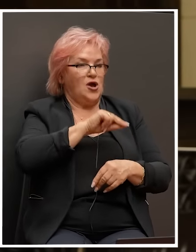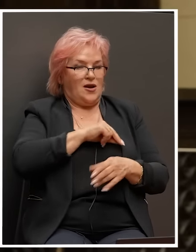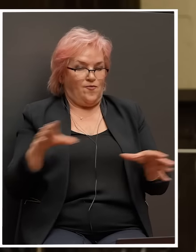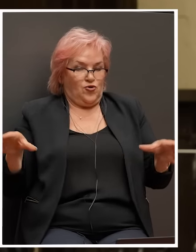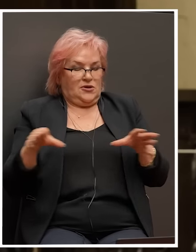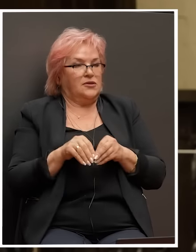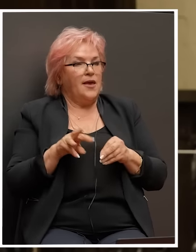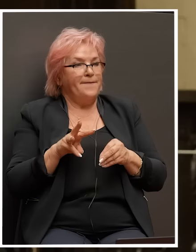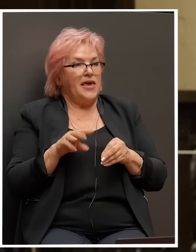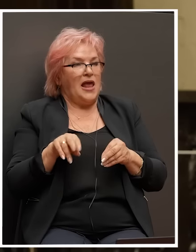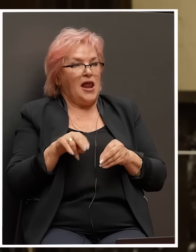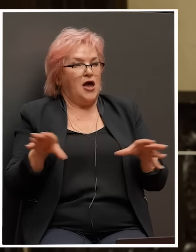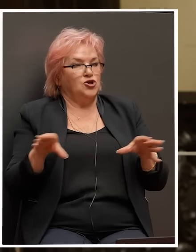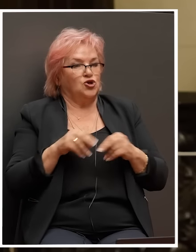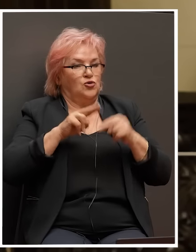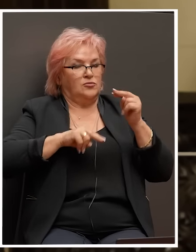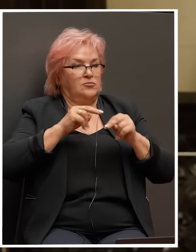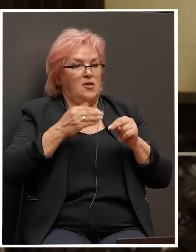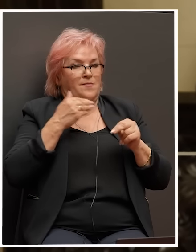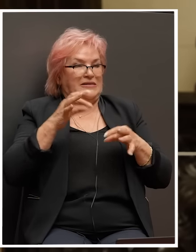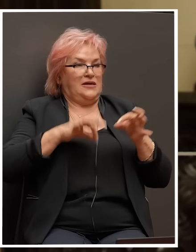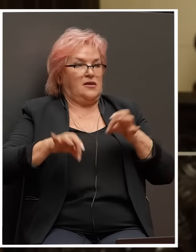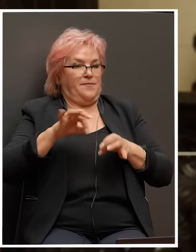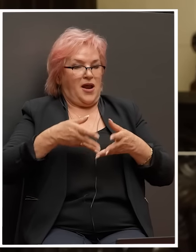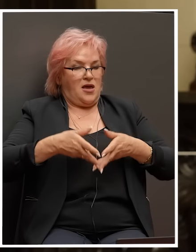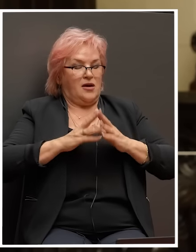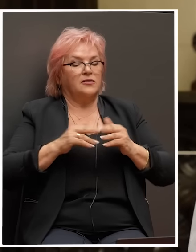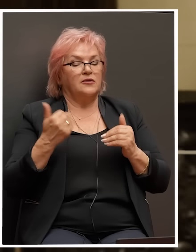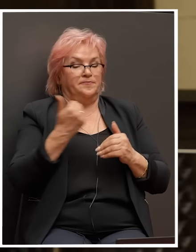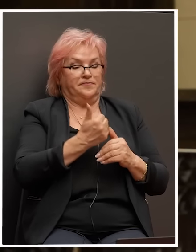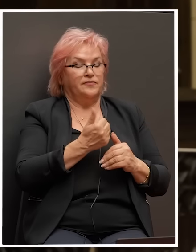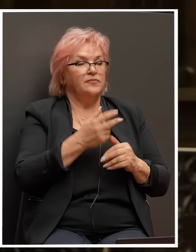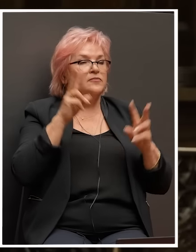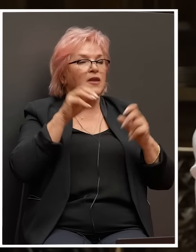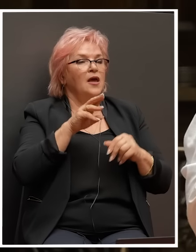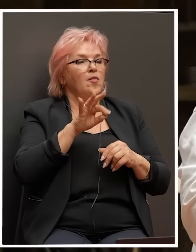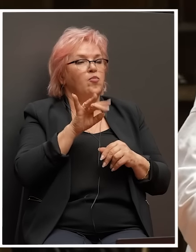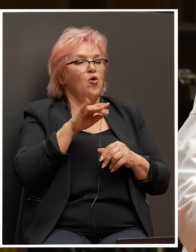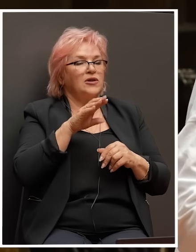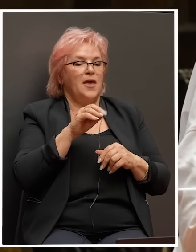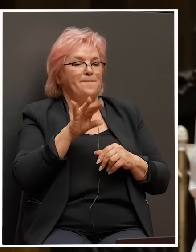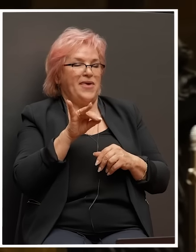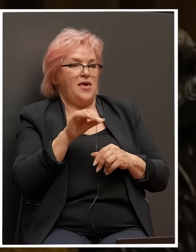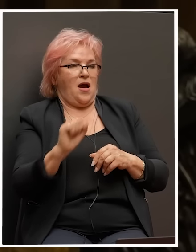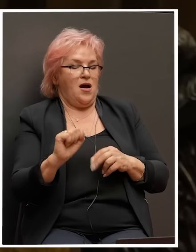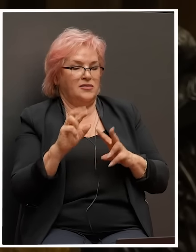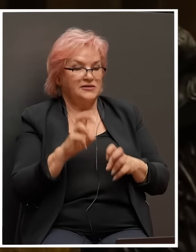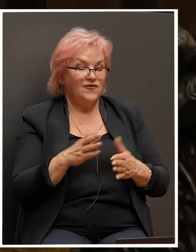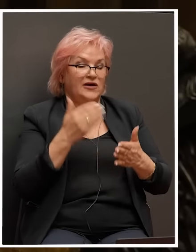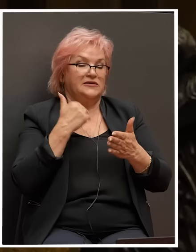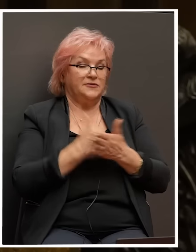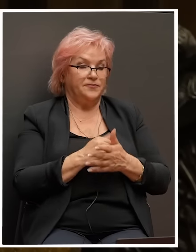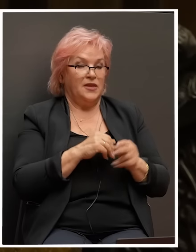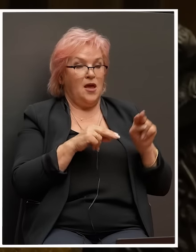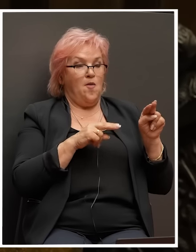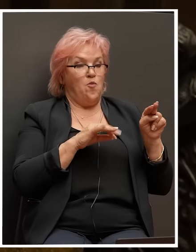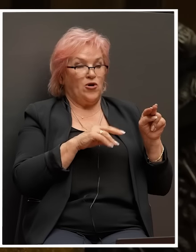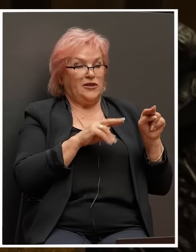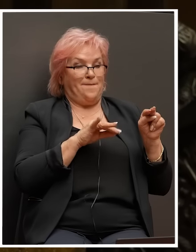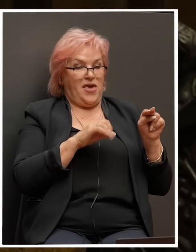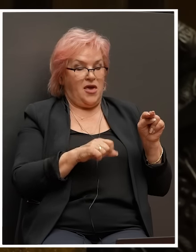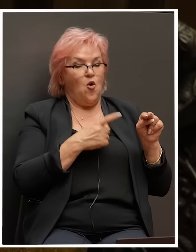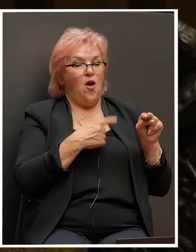с Микеланджело строительством последнего проекта архитектурного Микеланджело, который называется Порта Пия. Соответственно, Порта Пия,